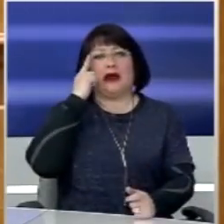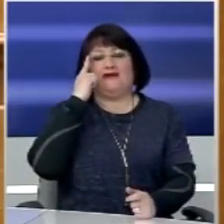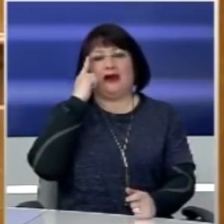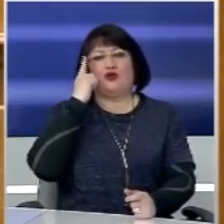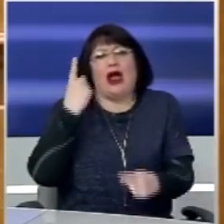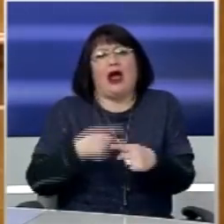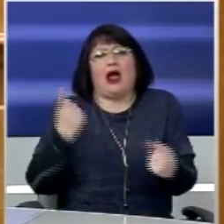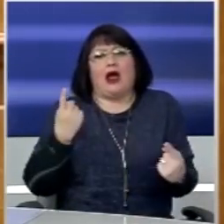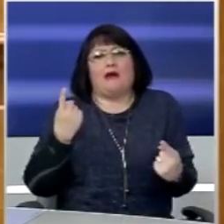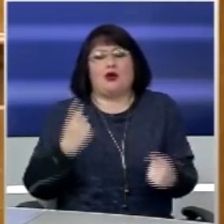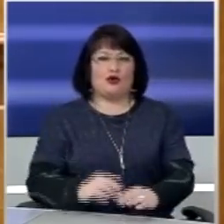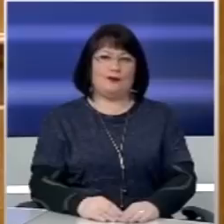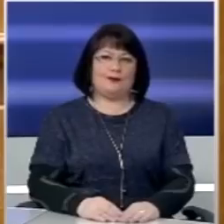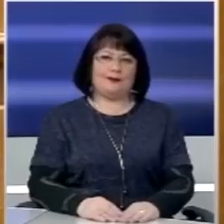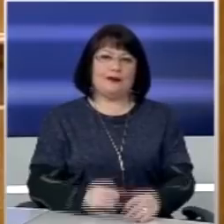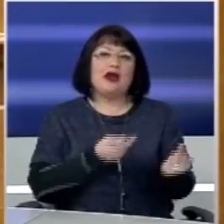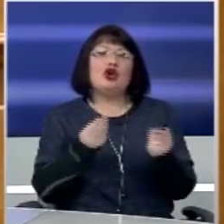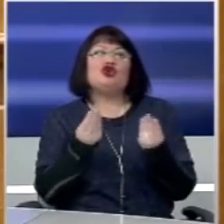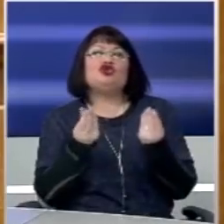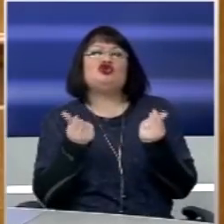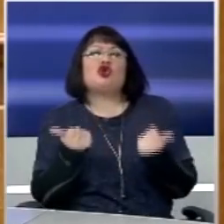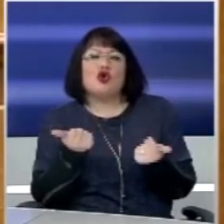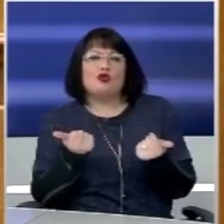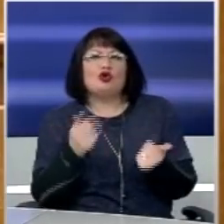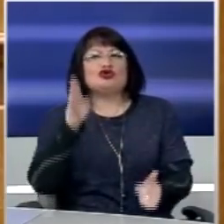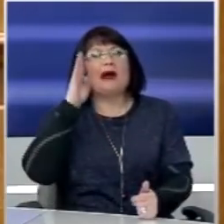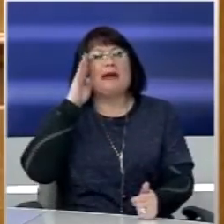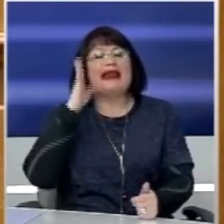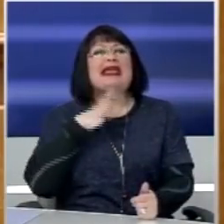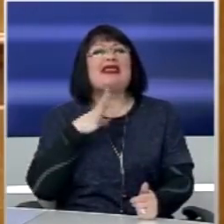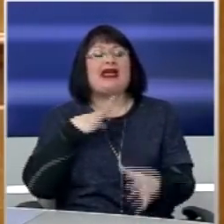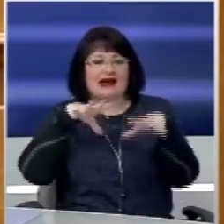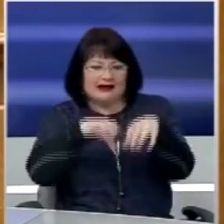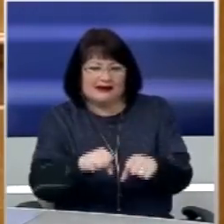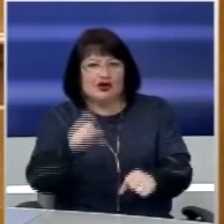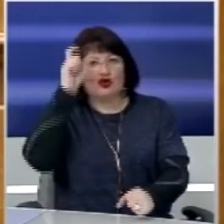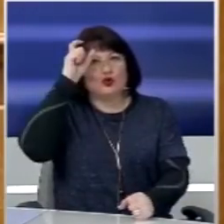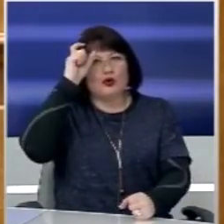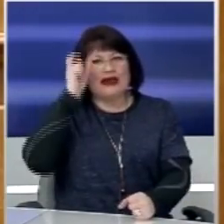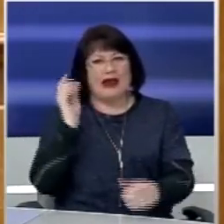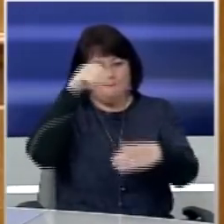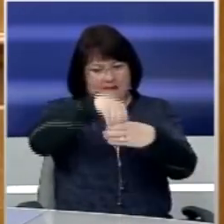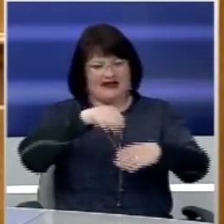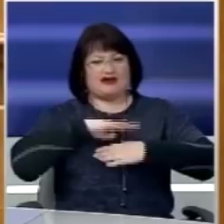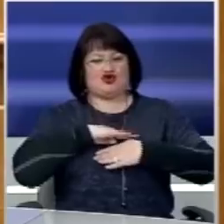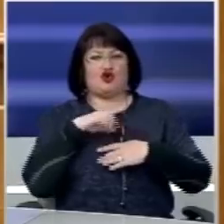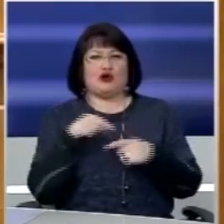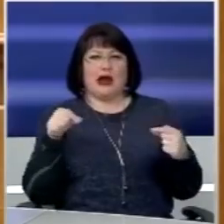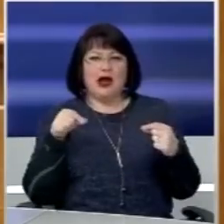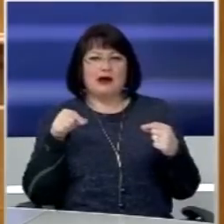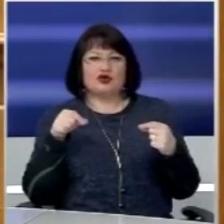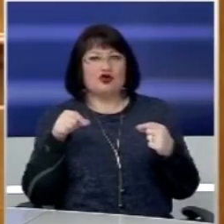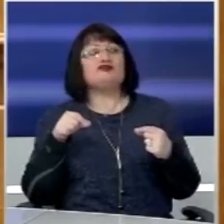εκφρασμένη στρατηγική των Ηνωμένων Πολιτείων της Αμερικής είναι να κρατηθεί πάση θυσία η Τουρκία στο ΝΑΤΟ, να διατηρηθεί